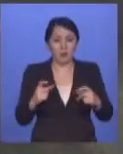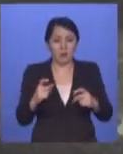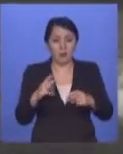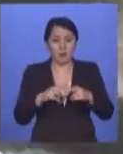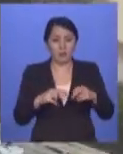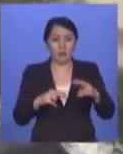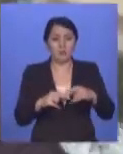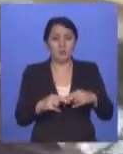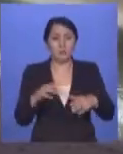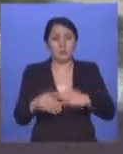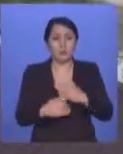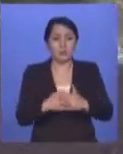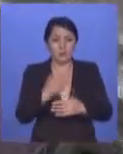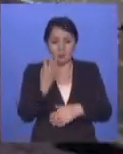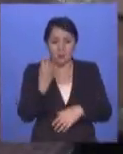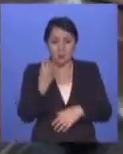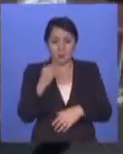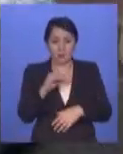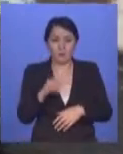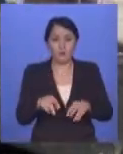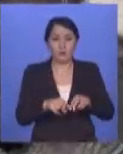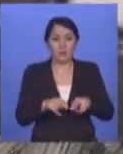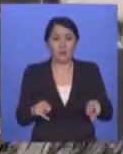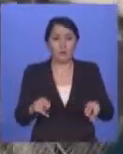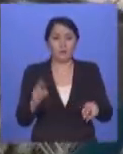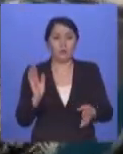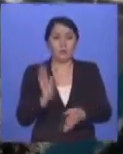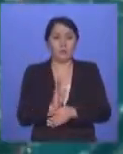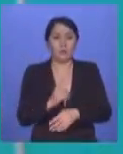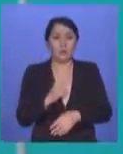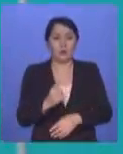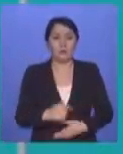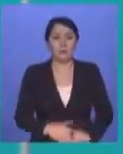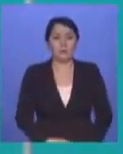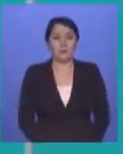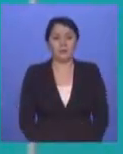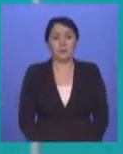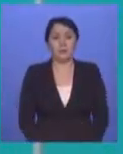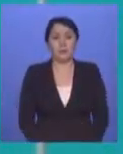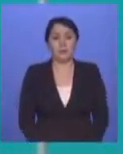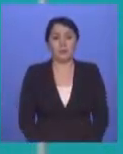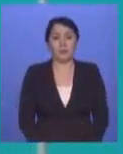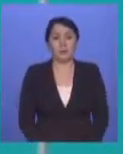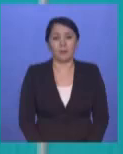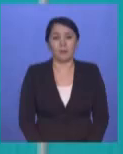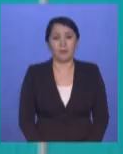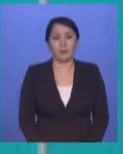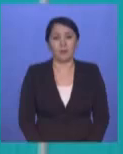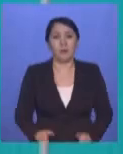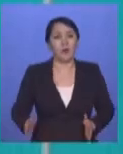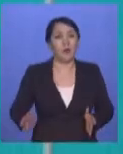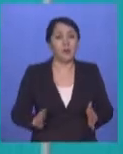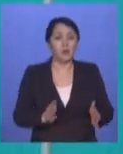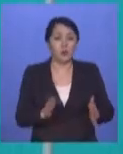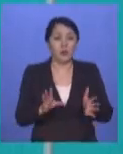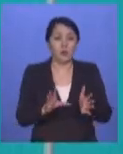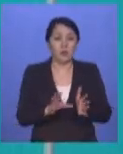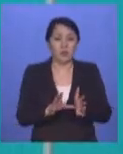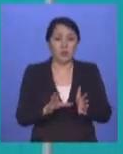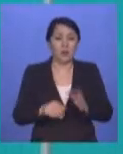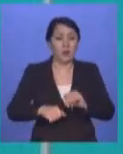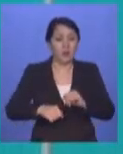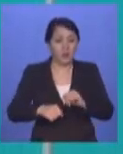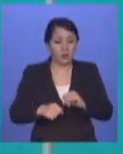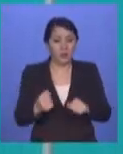жатқан барлық жаңа үйлердің сапалы болуы үкімет назарында болатынын айтты. Жолдар қиратылды. Электротурабы